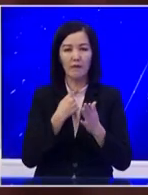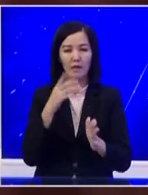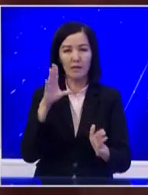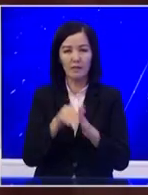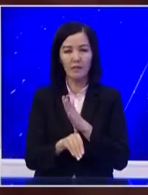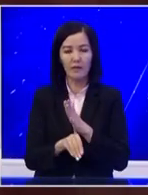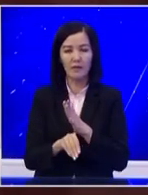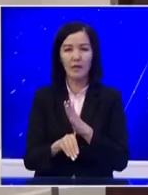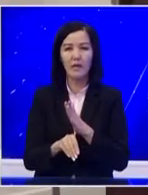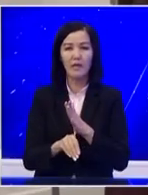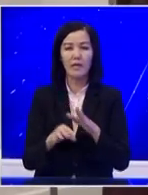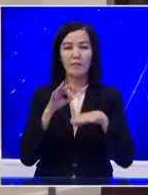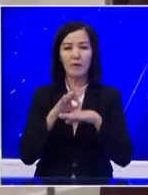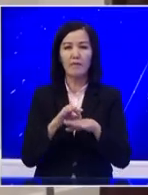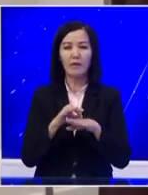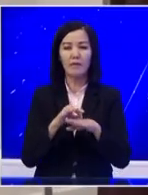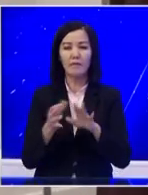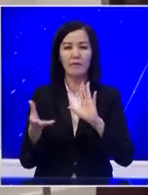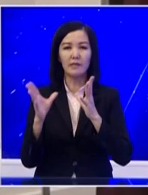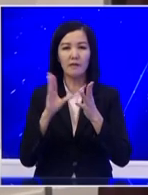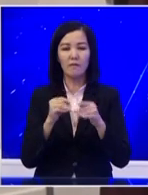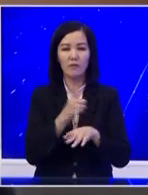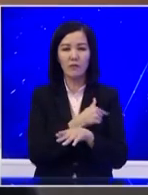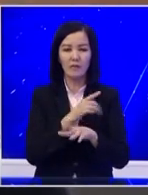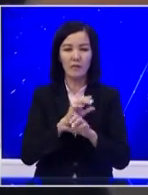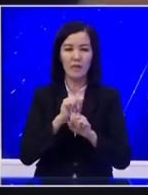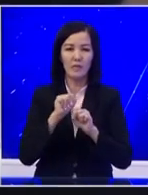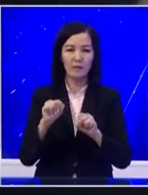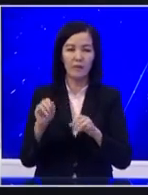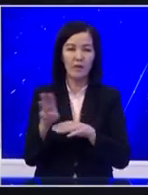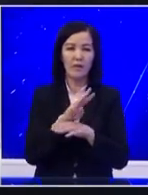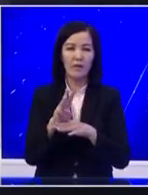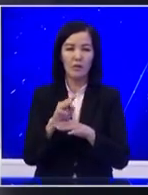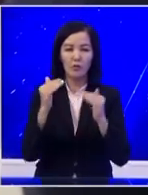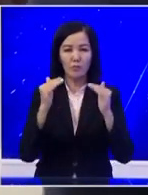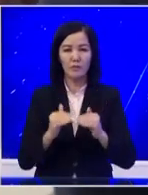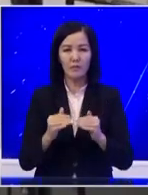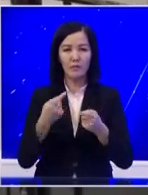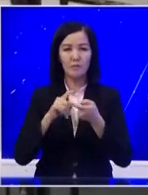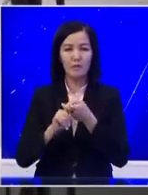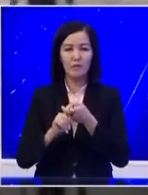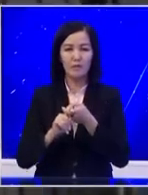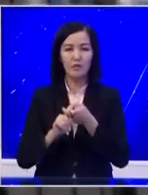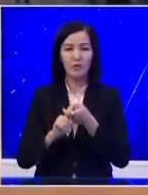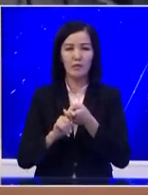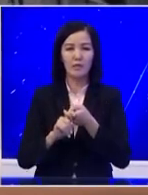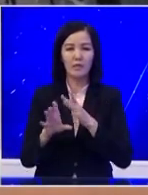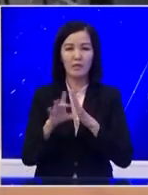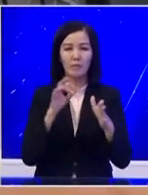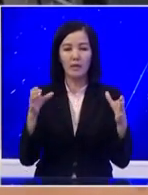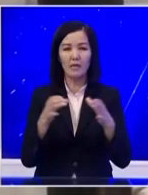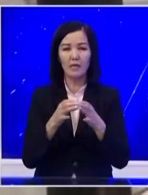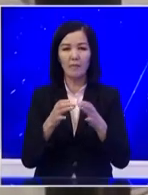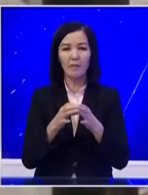также в условия его проведения. Предусмотрен целый ряд санитарных мер, направленных на то, чтобы снизить риск передачи инфекции. Избирательная кампания